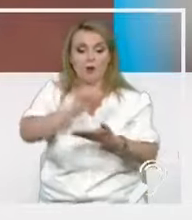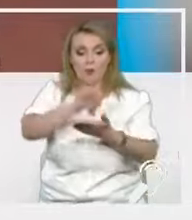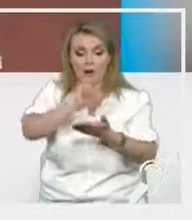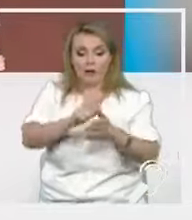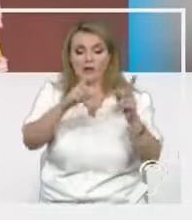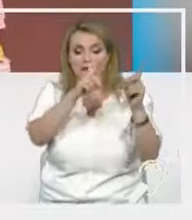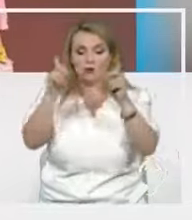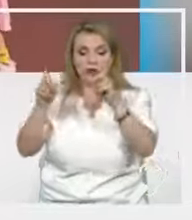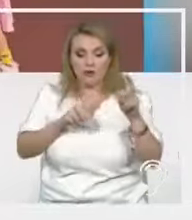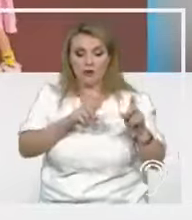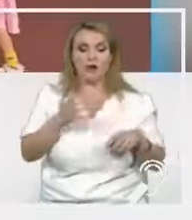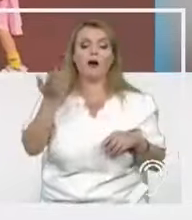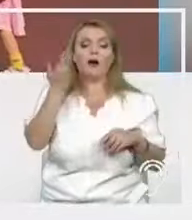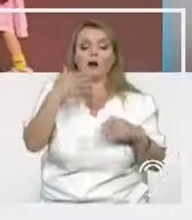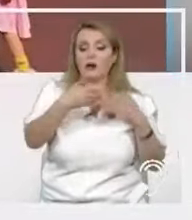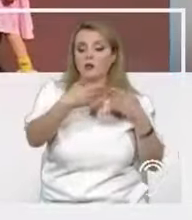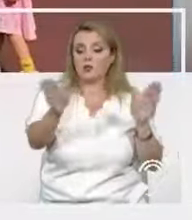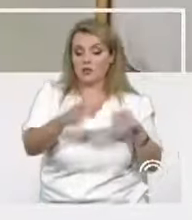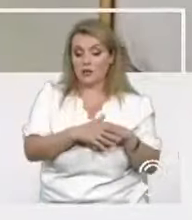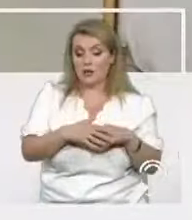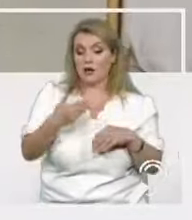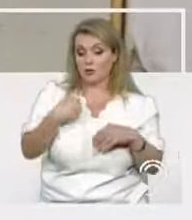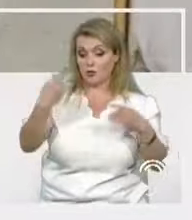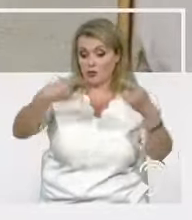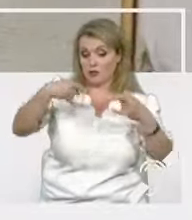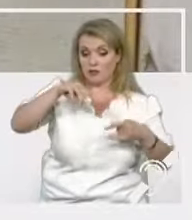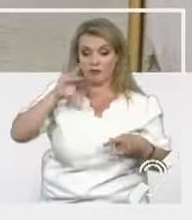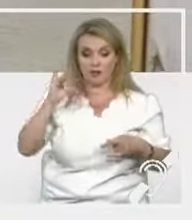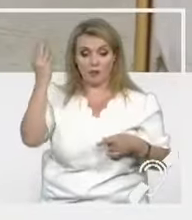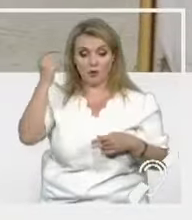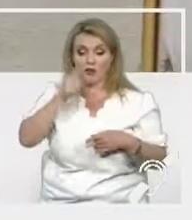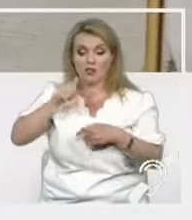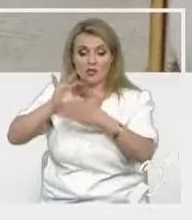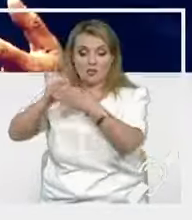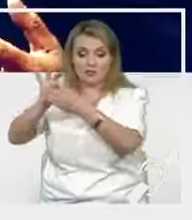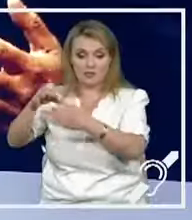deschidere. Contactat telefonic, Vasile Bolea nu a făcut niciun comentariu despre incident.